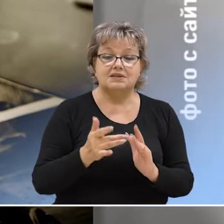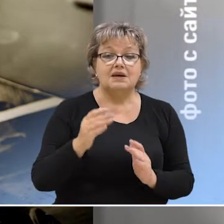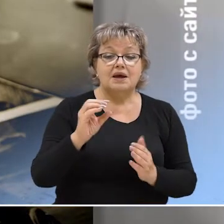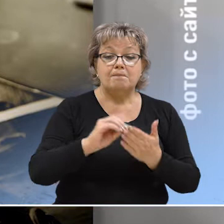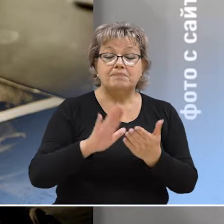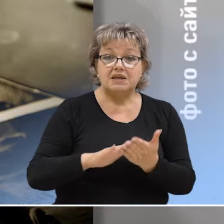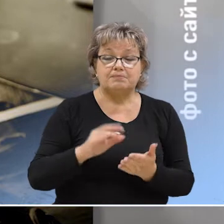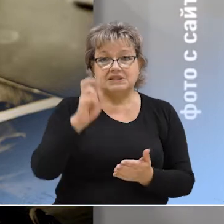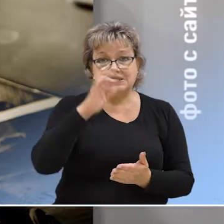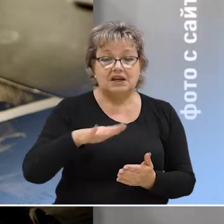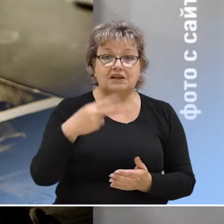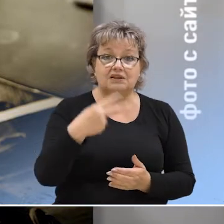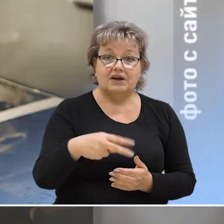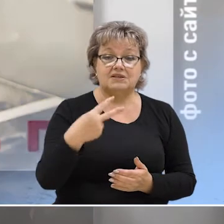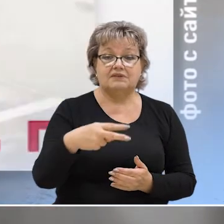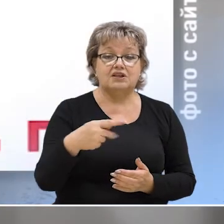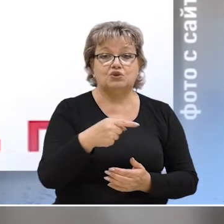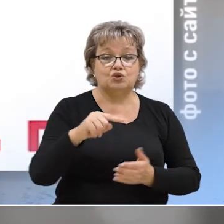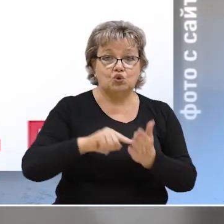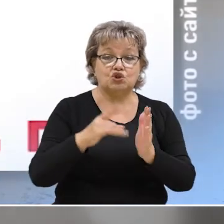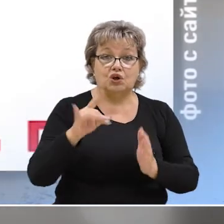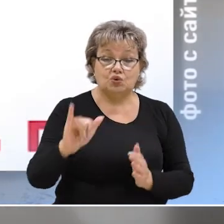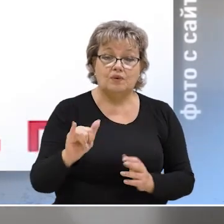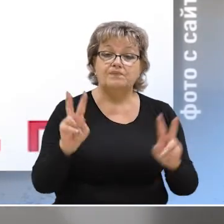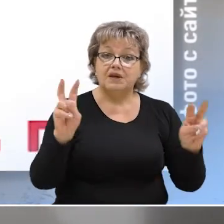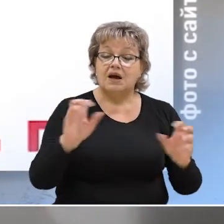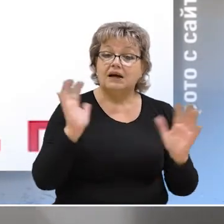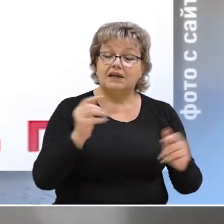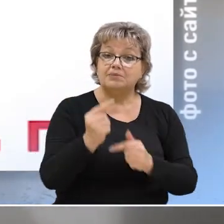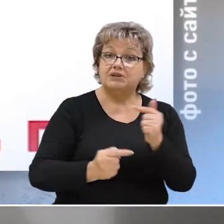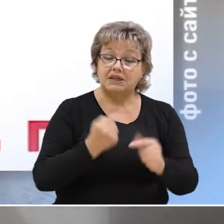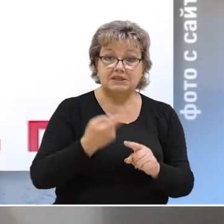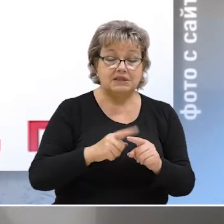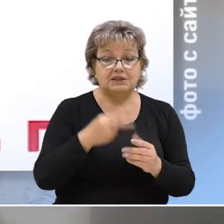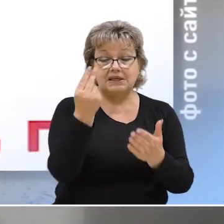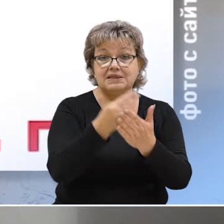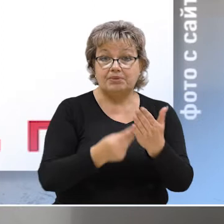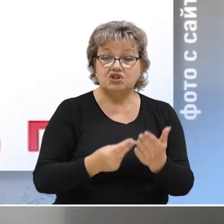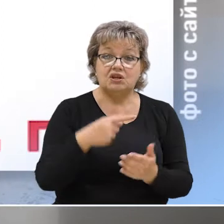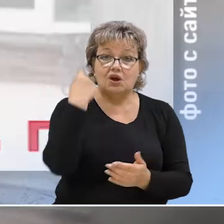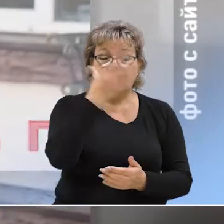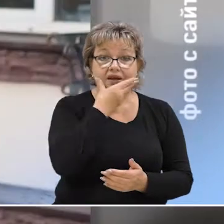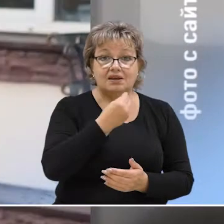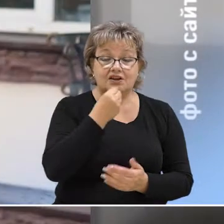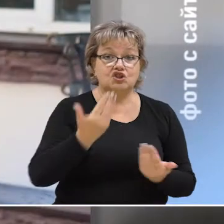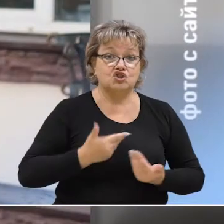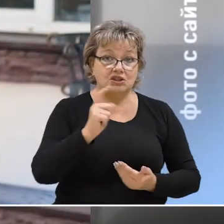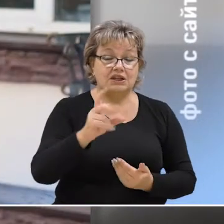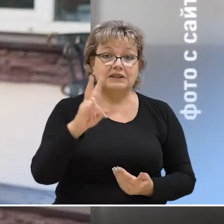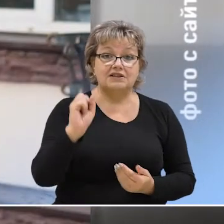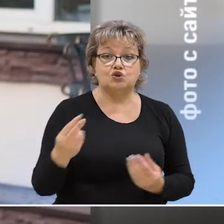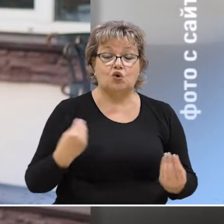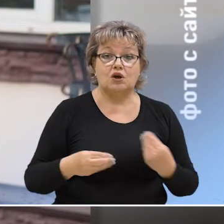переписи страна2020.ру. Также еще будет одна номинация под названием «Храним традиции». Это изображение ярких образов